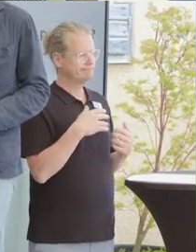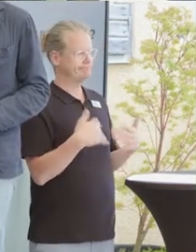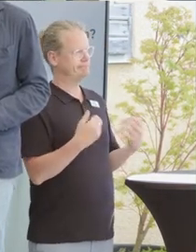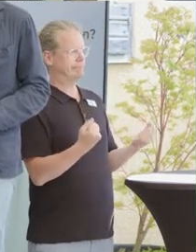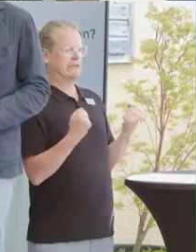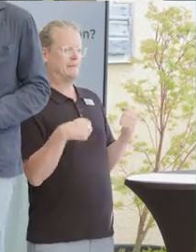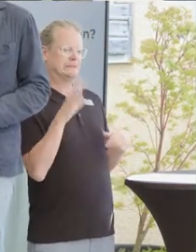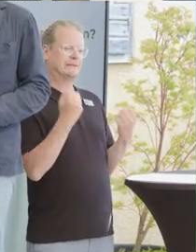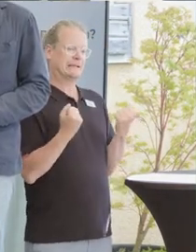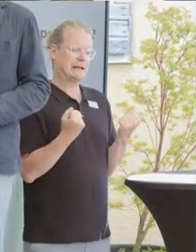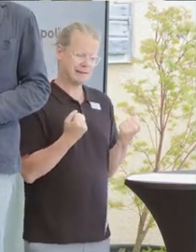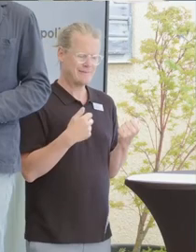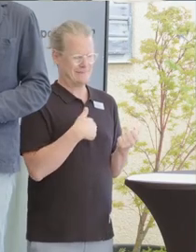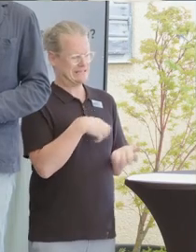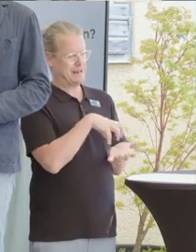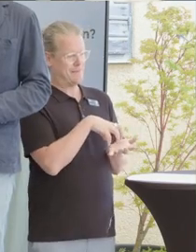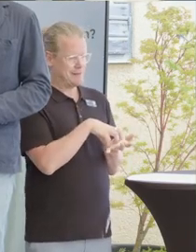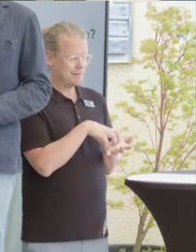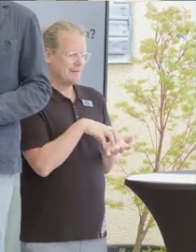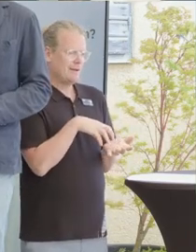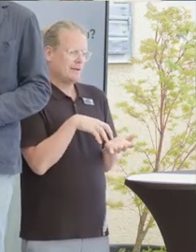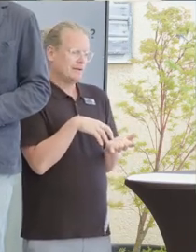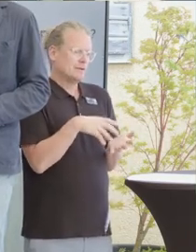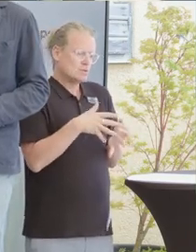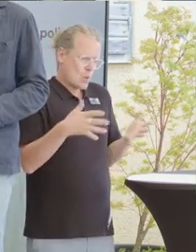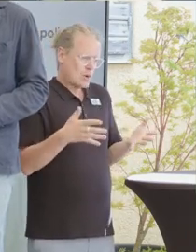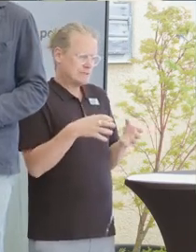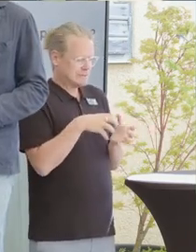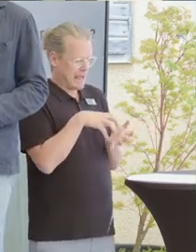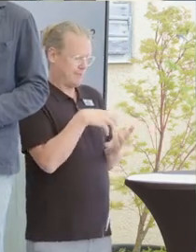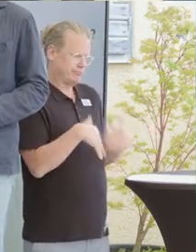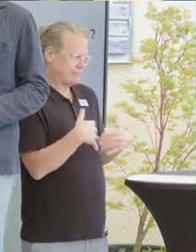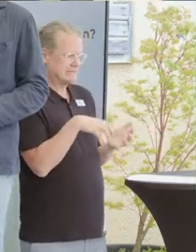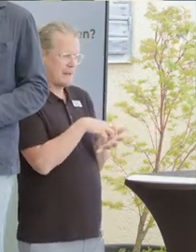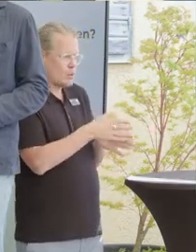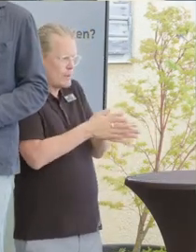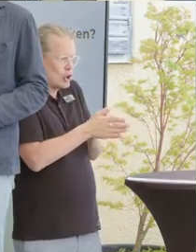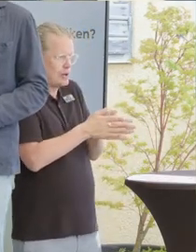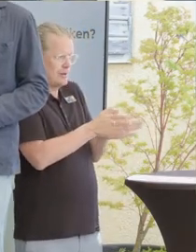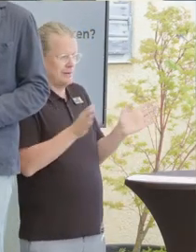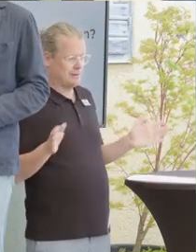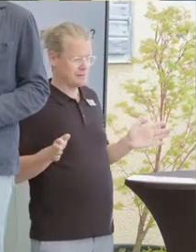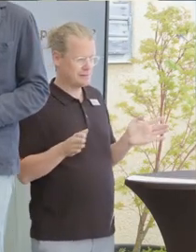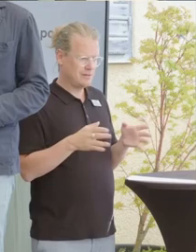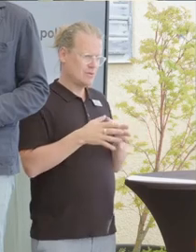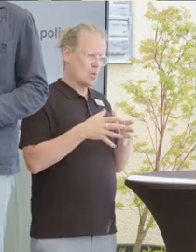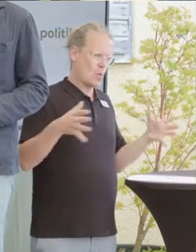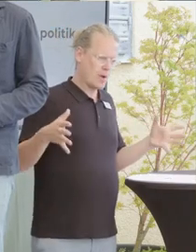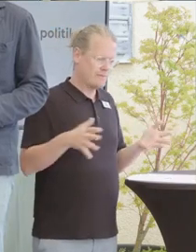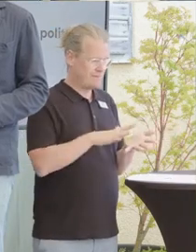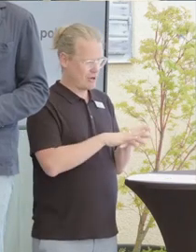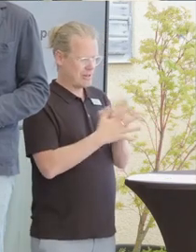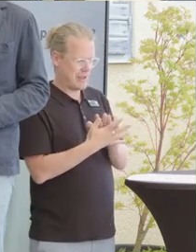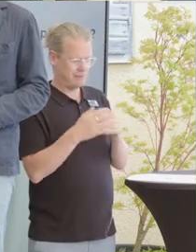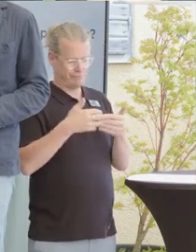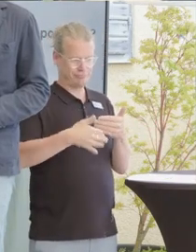läge där vi står inför väldigt stora samhällsutmaningar och en stor förändring framåt, vare sig vi vill det eller inte. Och då